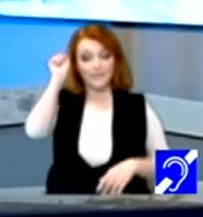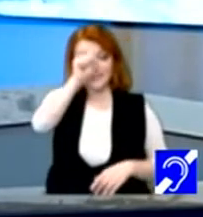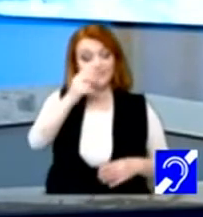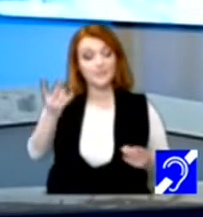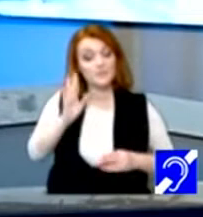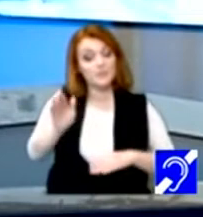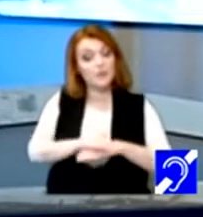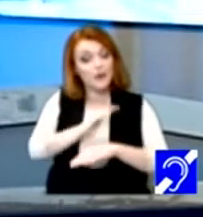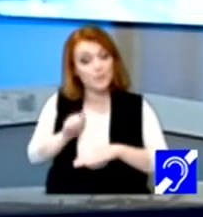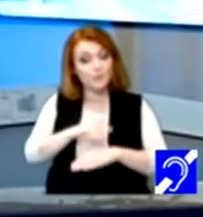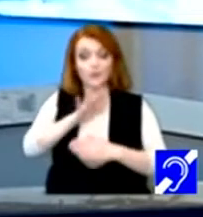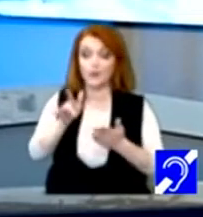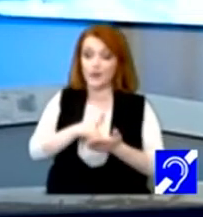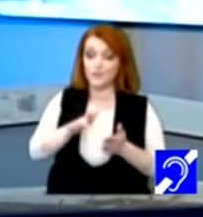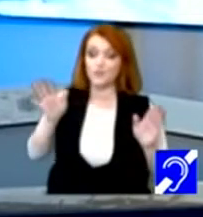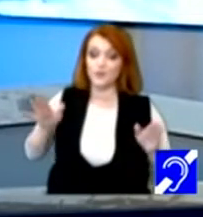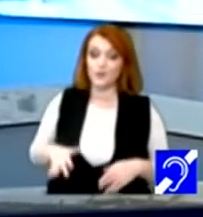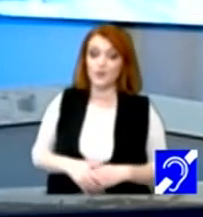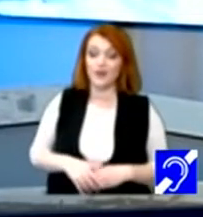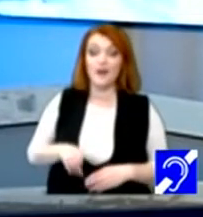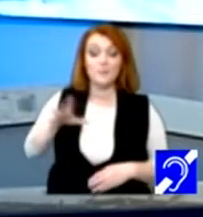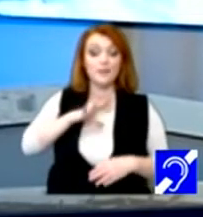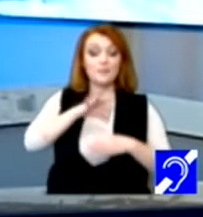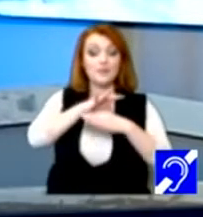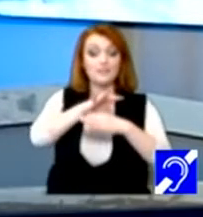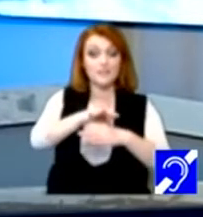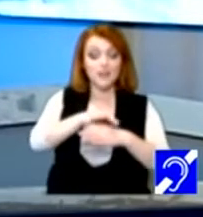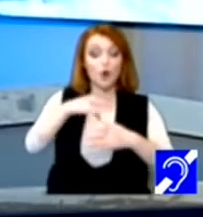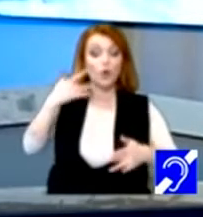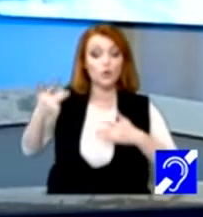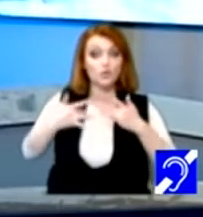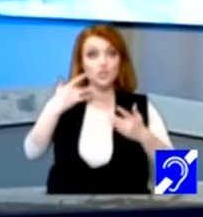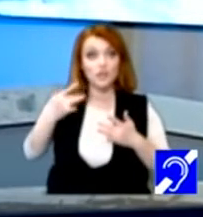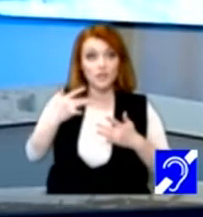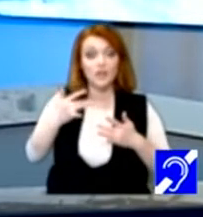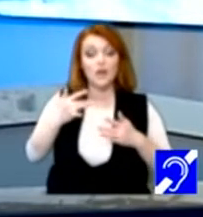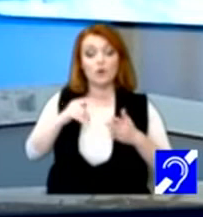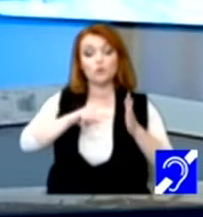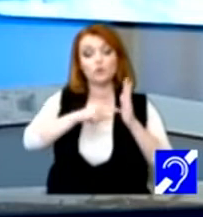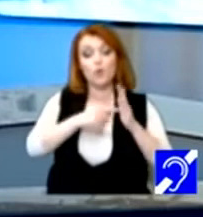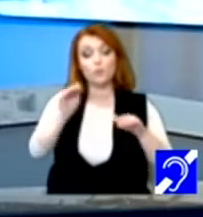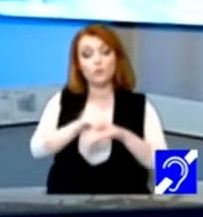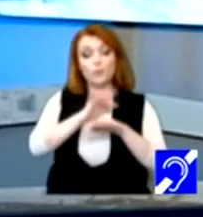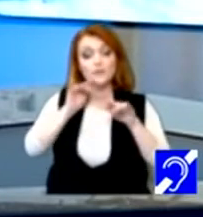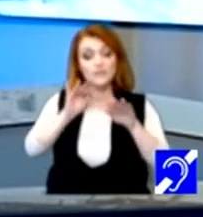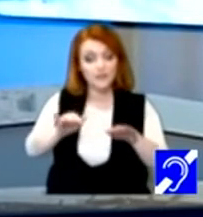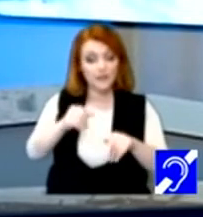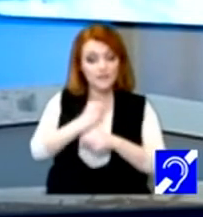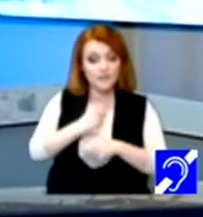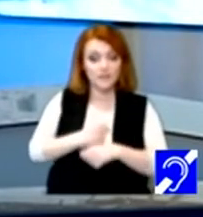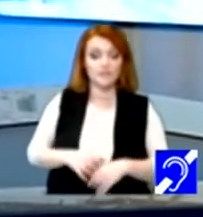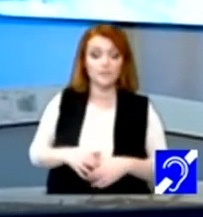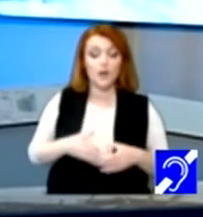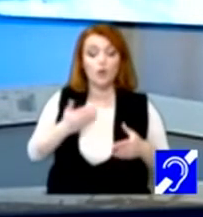mai buni. Orașul Soroca a fost aseară gazda unui concert caritabil, Magii de la Răsărit. Colindele au fost interpretate de corul